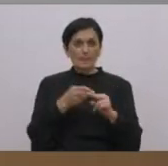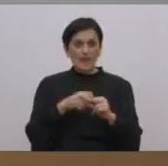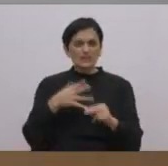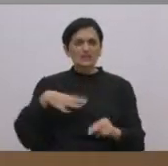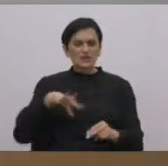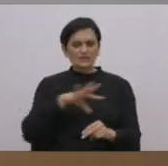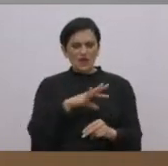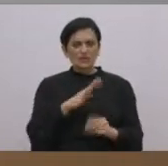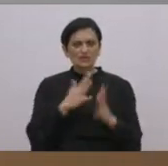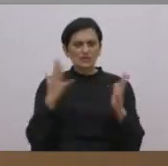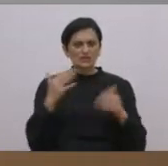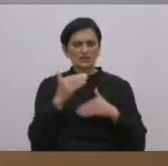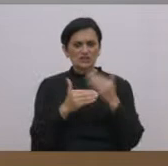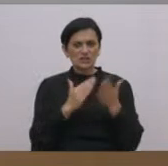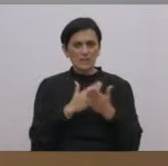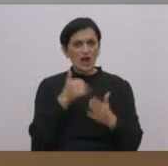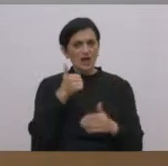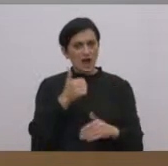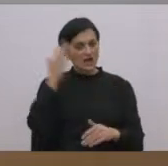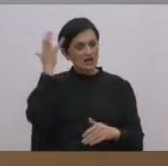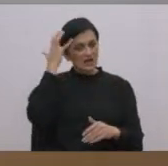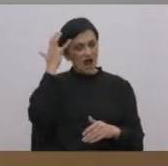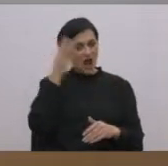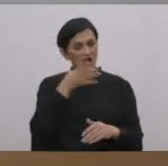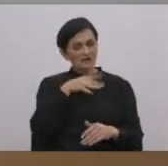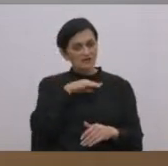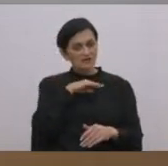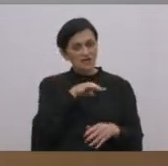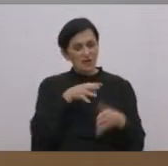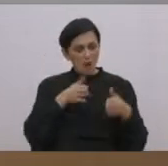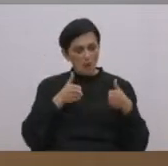ძალიან დიდი წარმატება. კარგია კახეთის მაგისტრალი, სპორტული